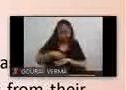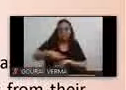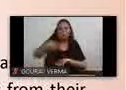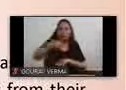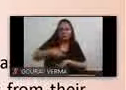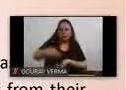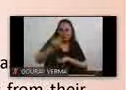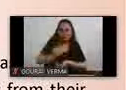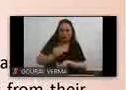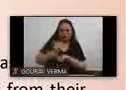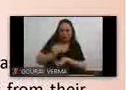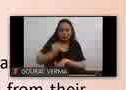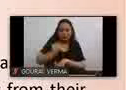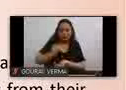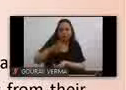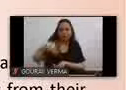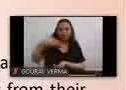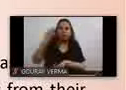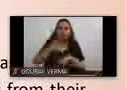child will be,